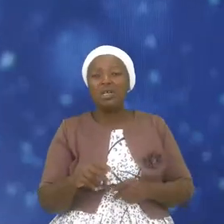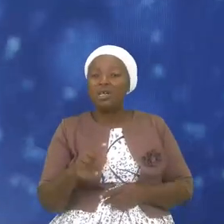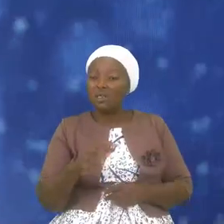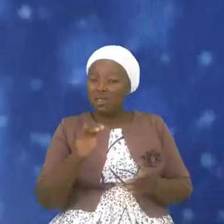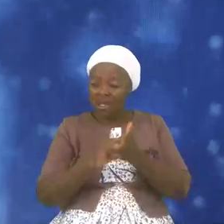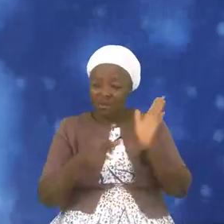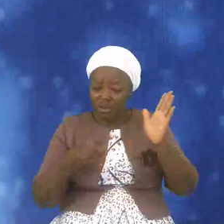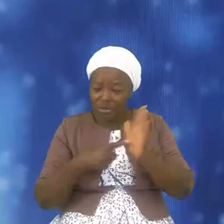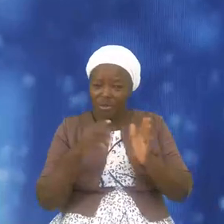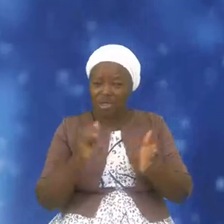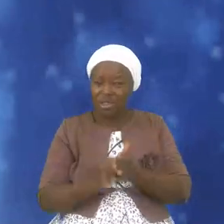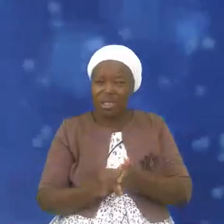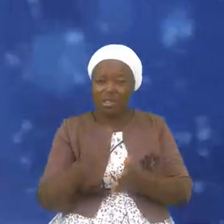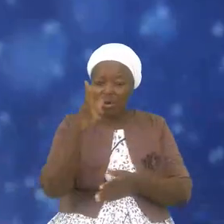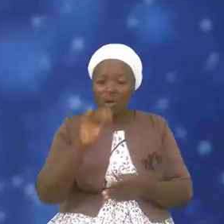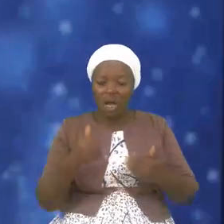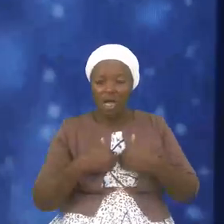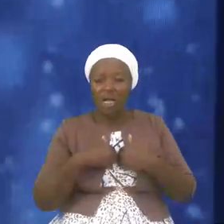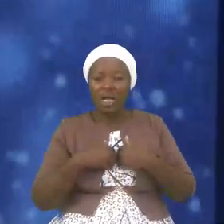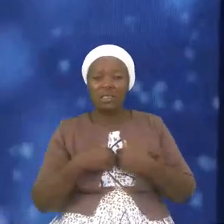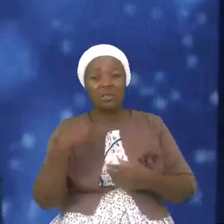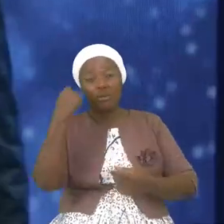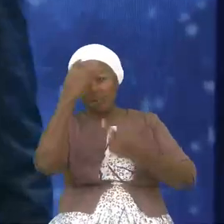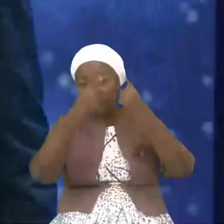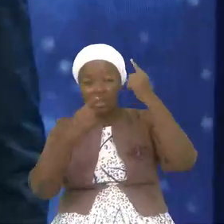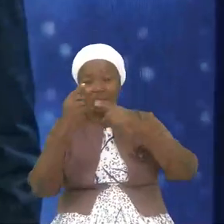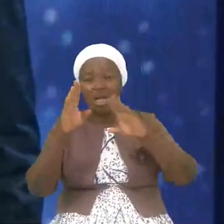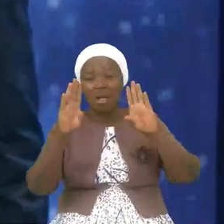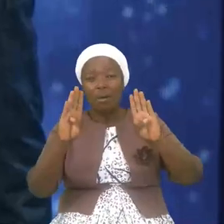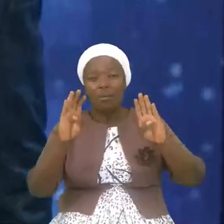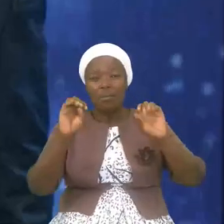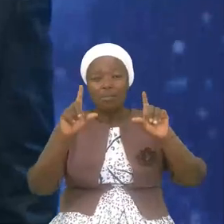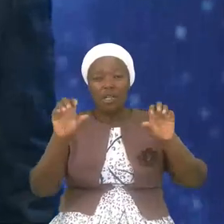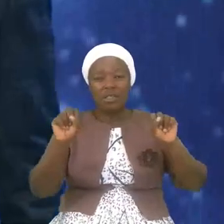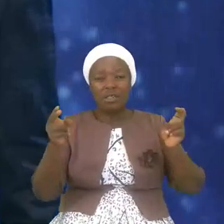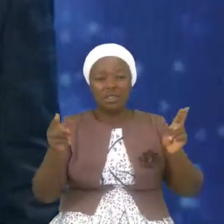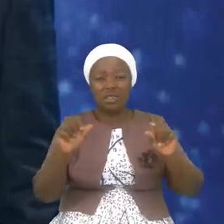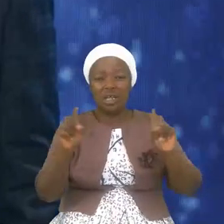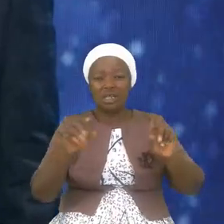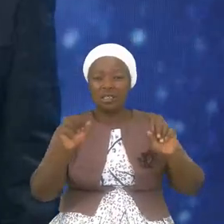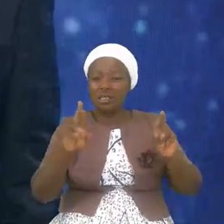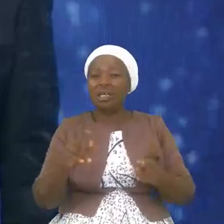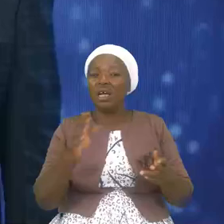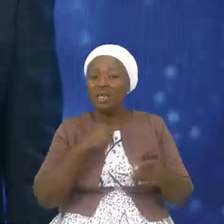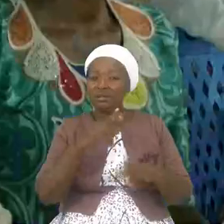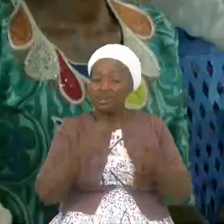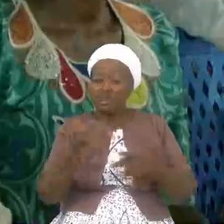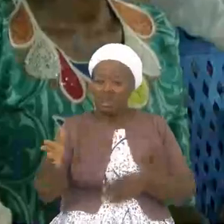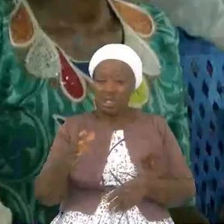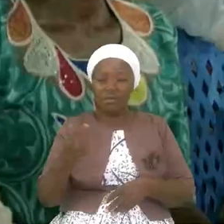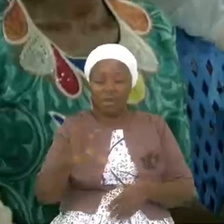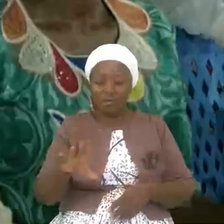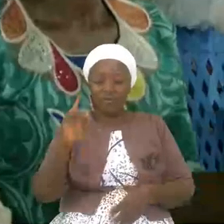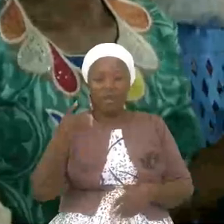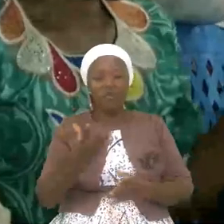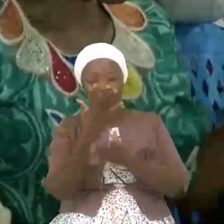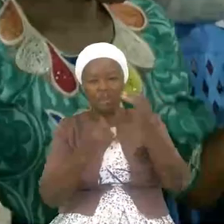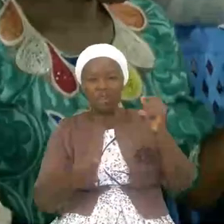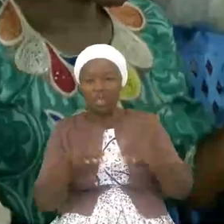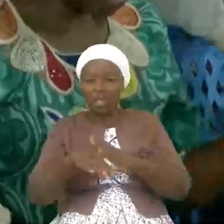montré que Dieu avait pesé Belshazzar et ceux qui étaient là, et ils avaient été trouvés légers. Dans ton